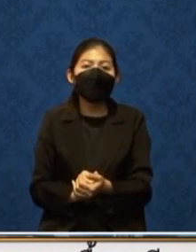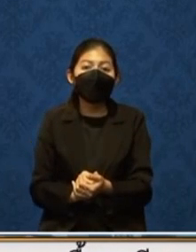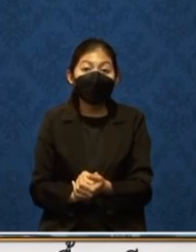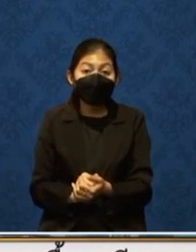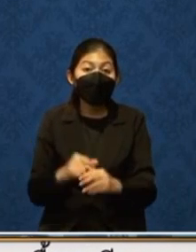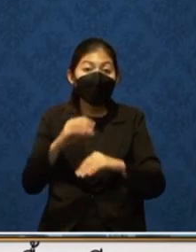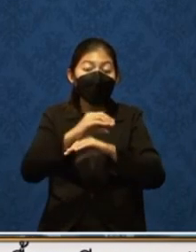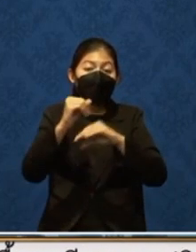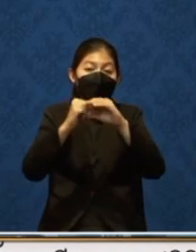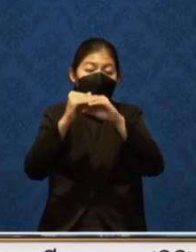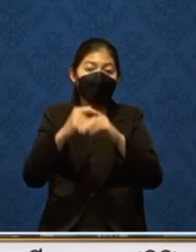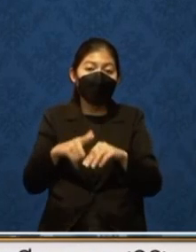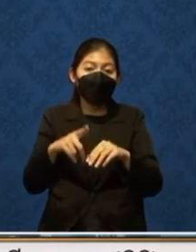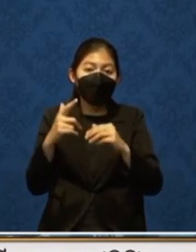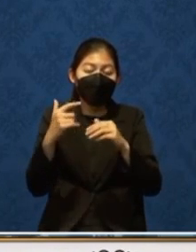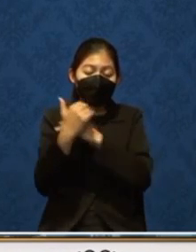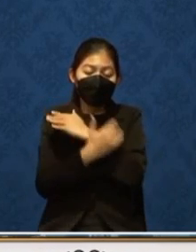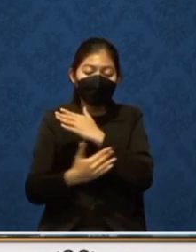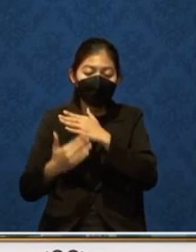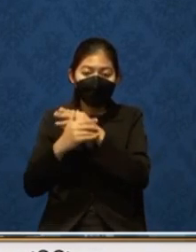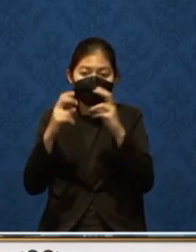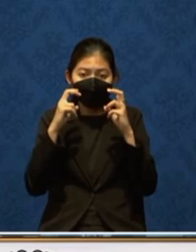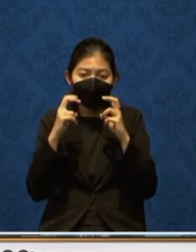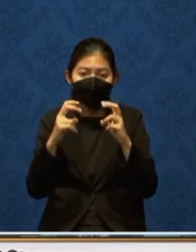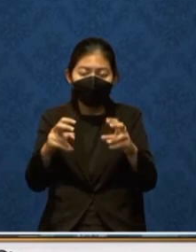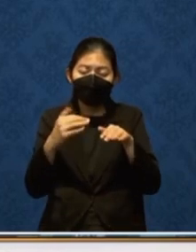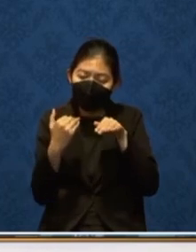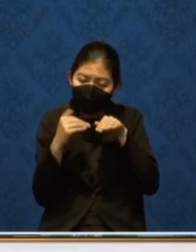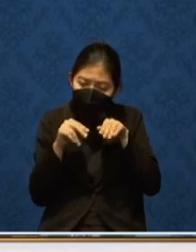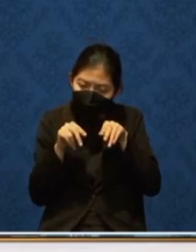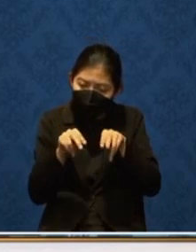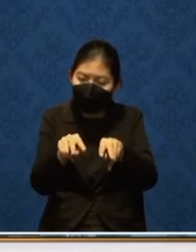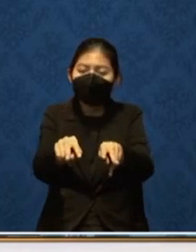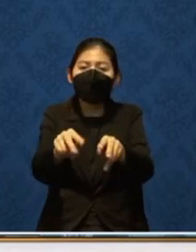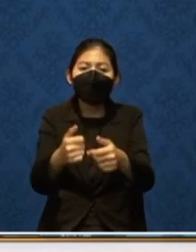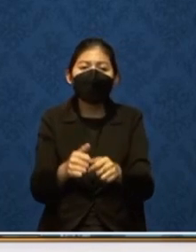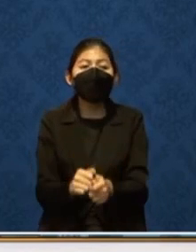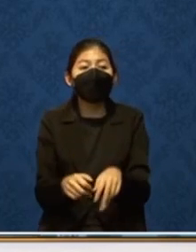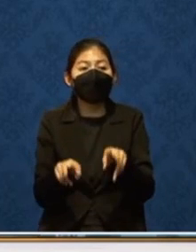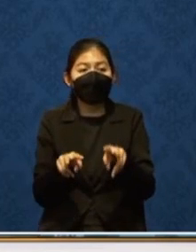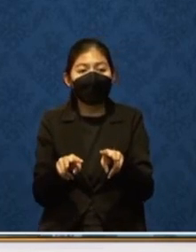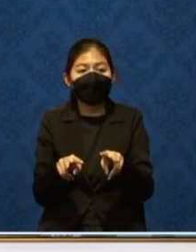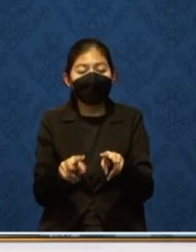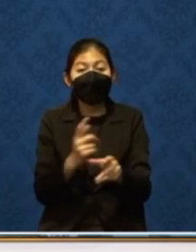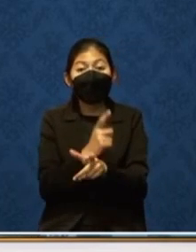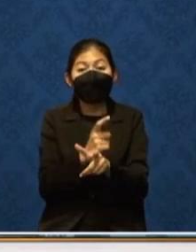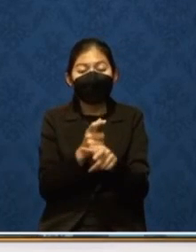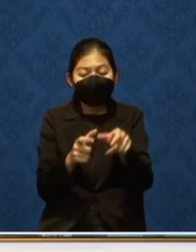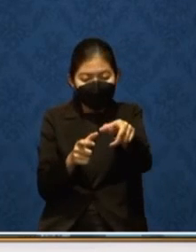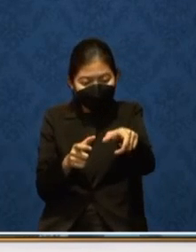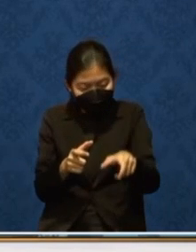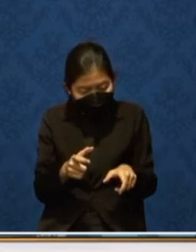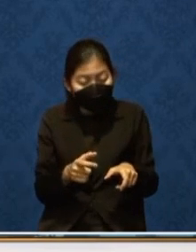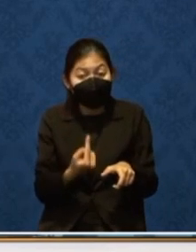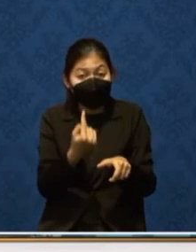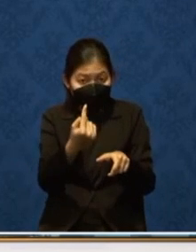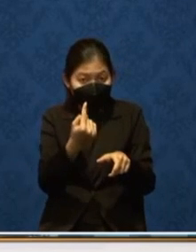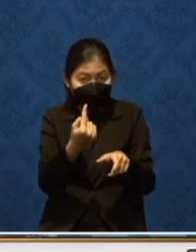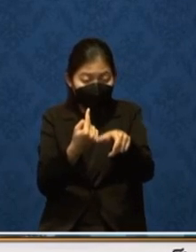ครงการรไฟทางคู่รถไทคู่ กetiesDonaldกติ รางนี้มจะมี 2 ง่ั้งเล็ อันนั้ they call 1 ทาง